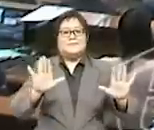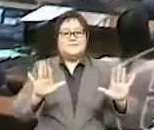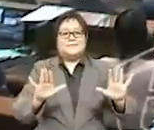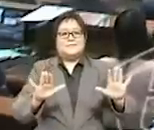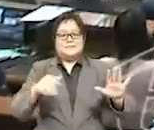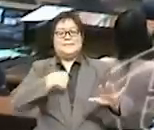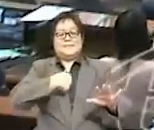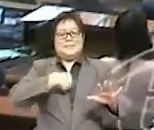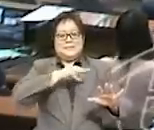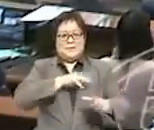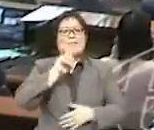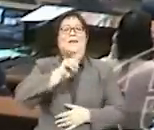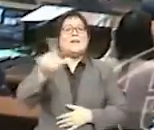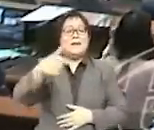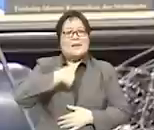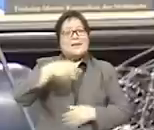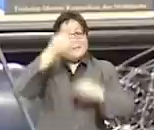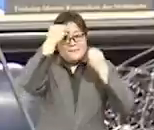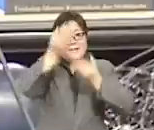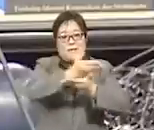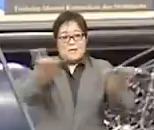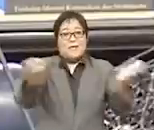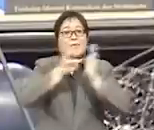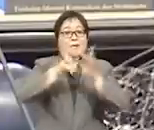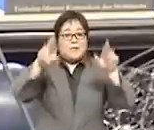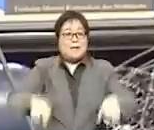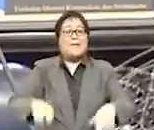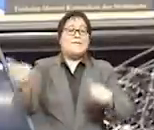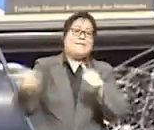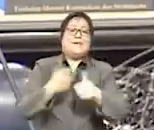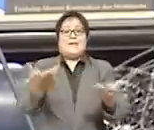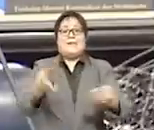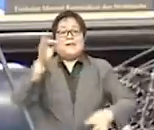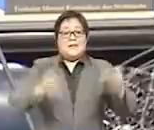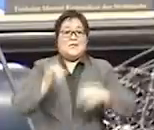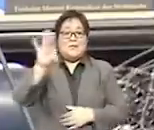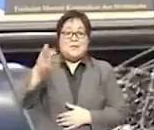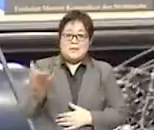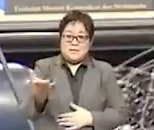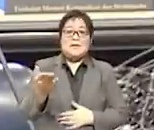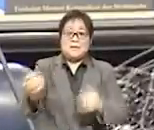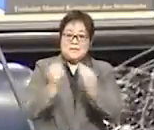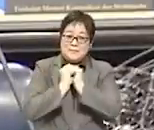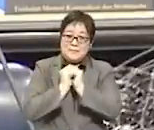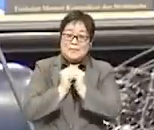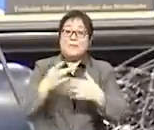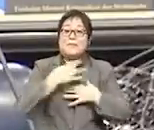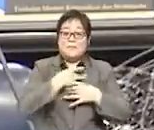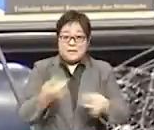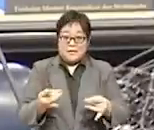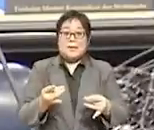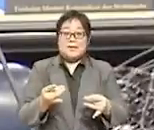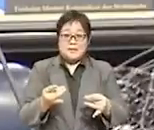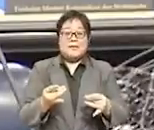dia saya sebagai Menteri website Tuhan sebagai tahu kepada akhirat melihat fotoan dulu tapi kalian permak berubah bersama-sama berminat